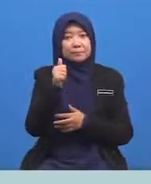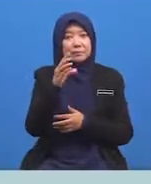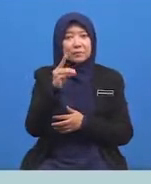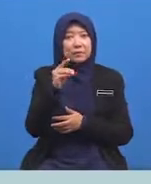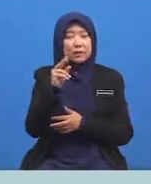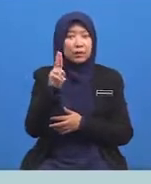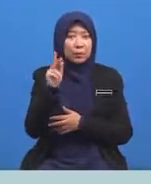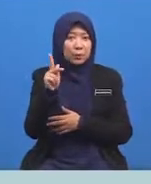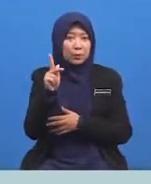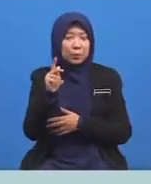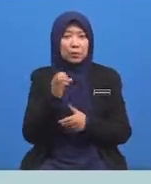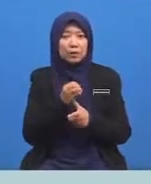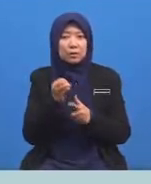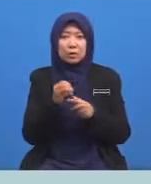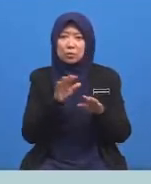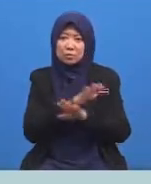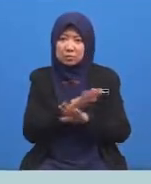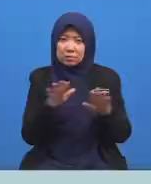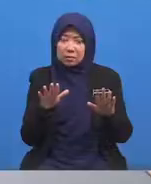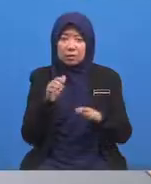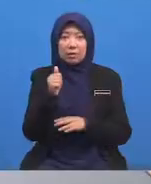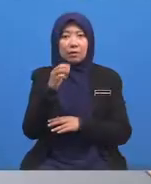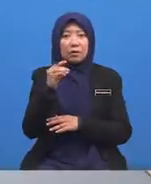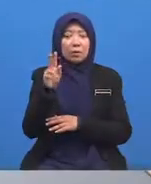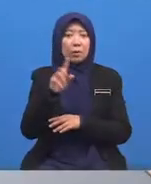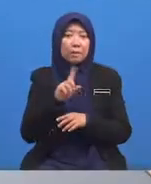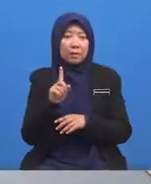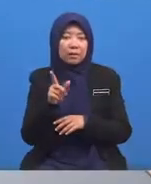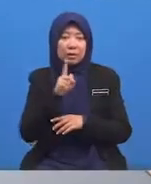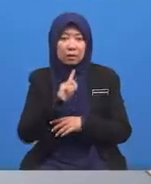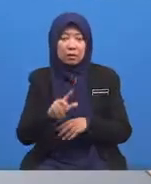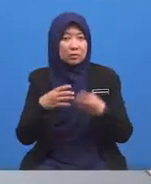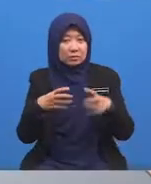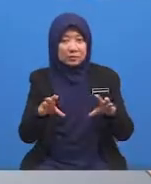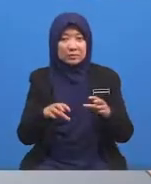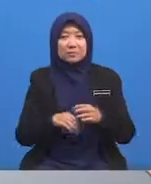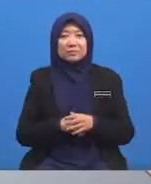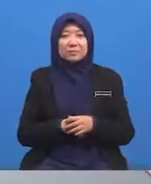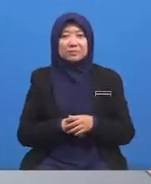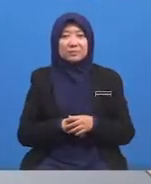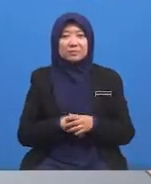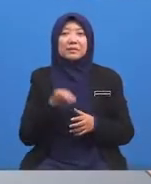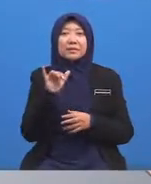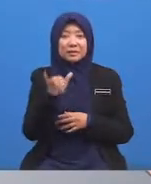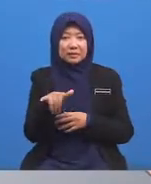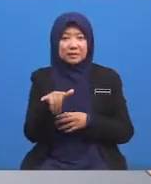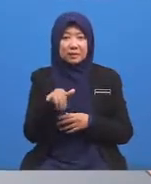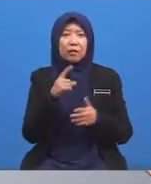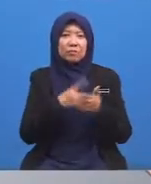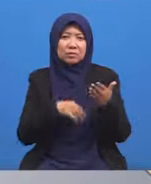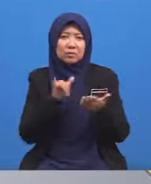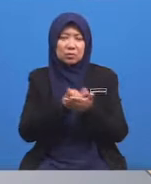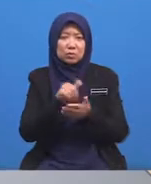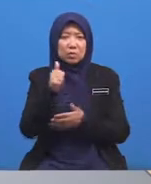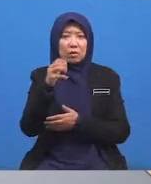iaitu aduk atau tak aduk? Yang manakah dapat melarutkan gula dengan lebih cepat?